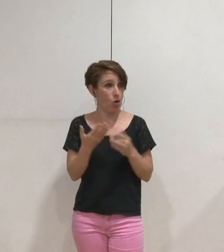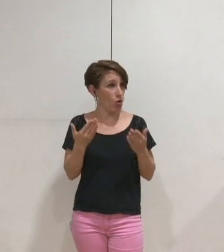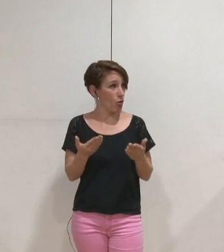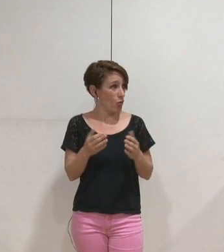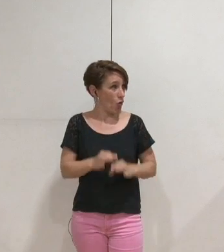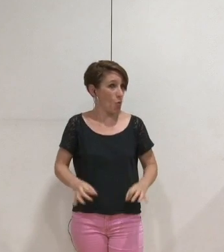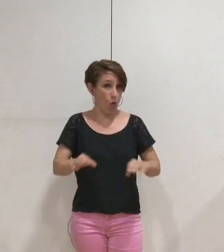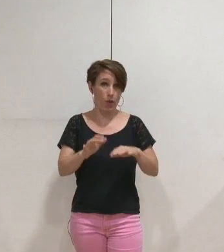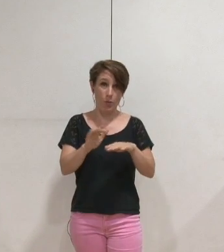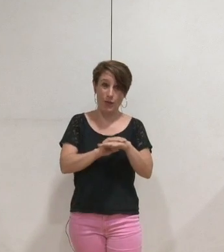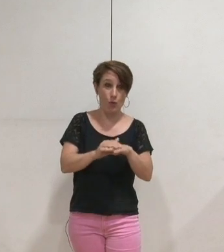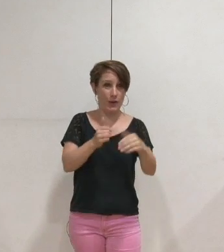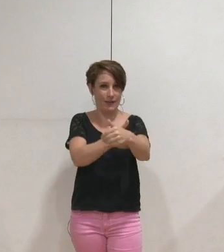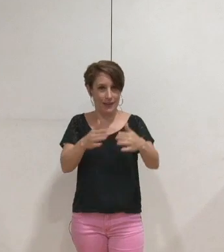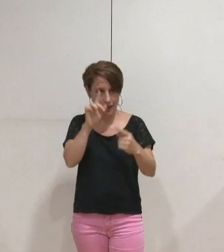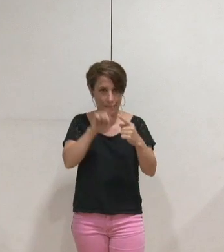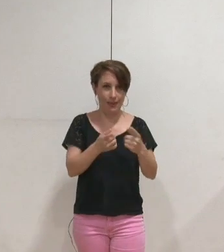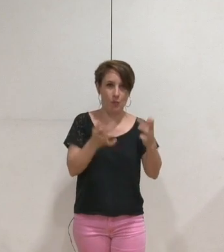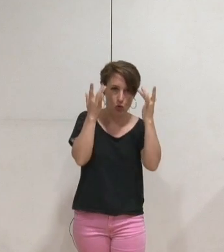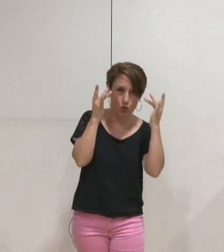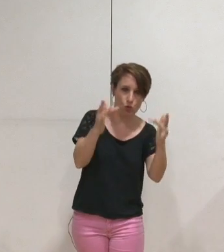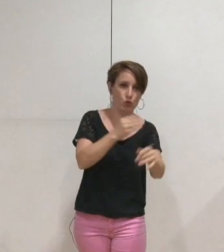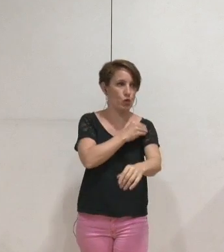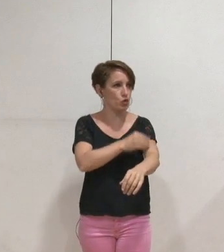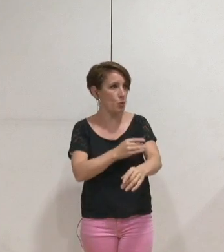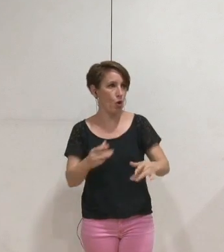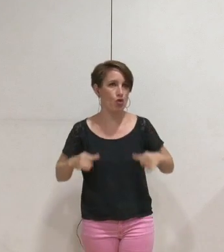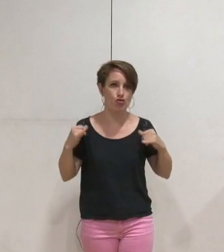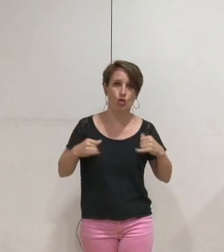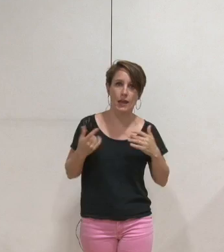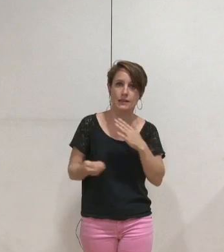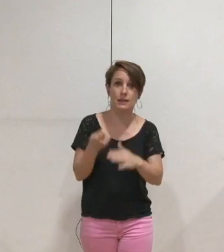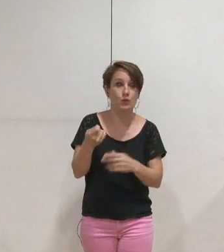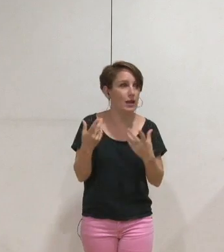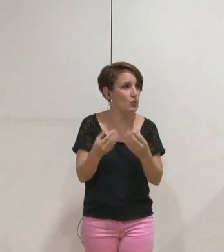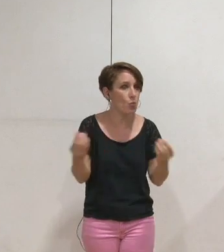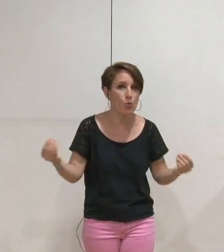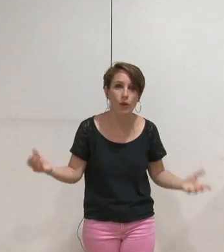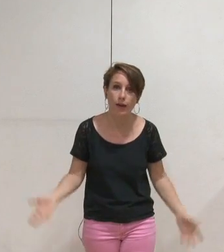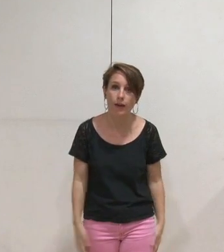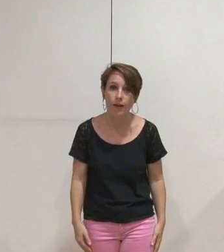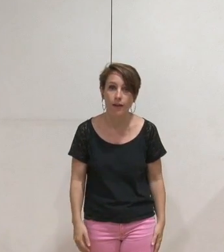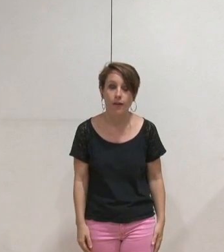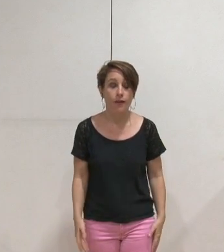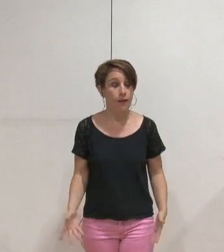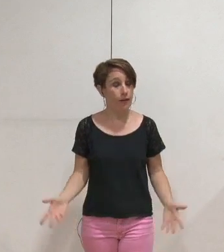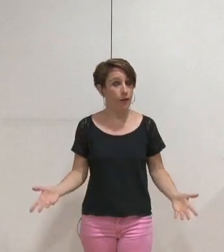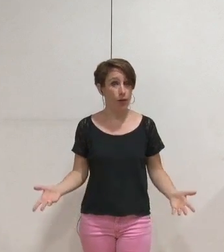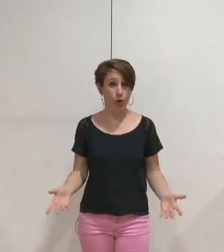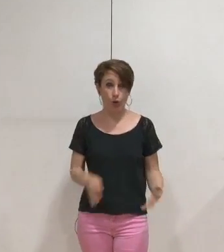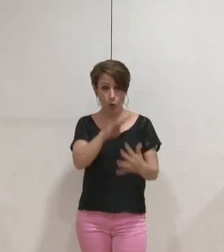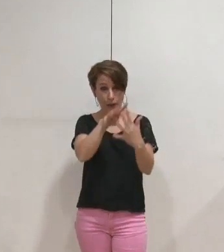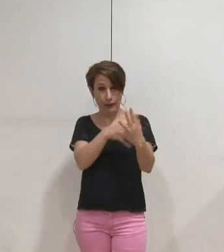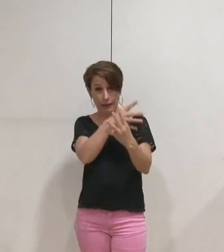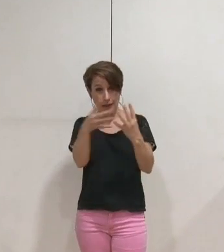sur la culture sur le sport sur la jeunesse sur l'éducation populaire nous n'avons aucun critère et objectif